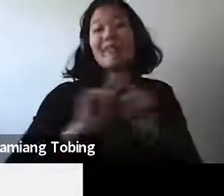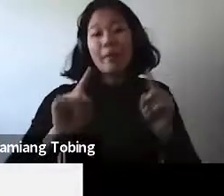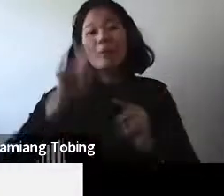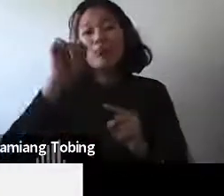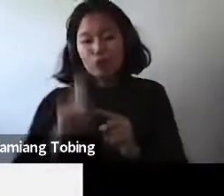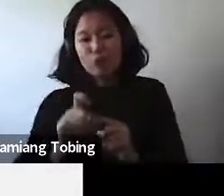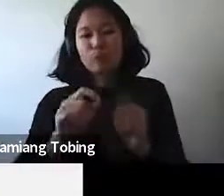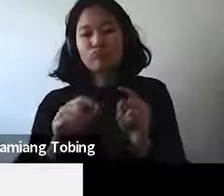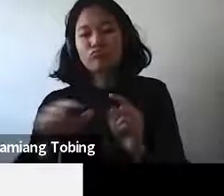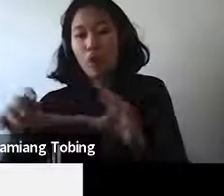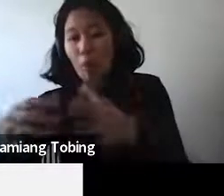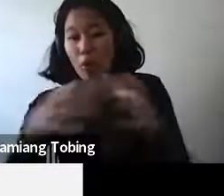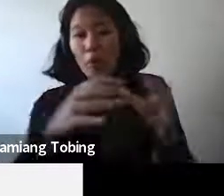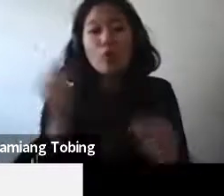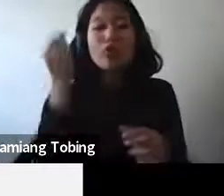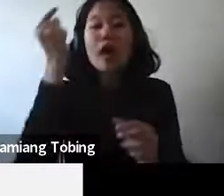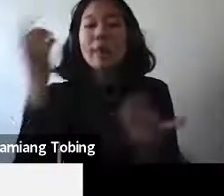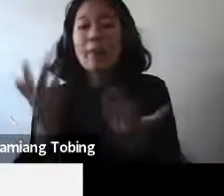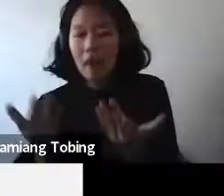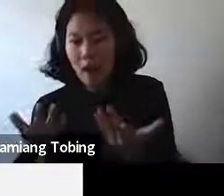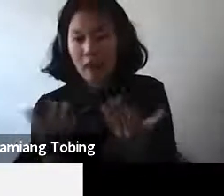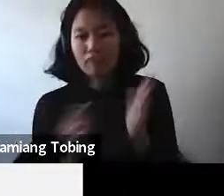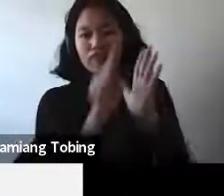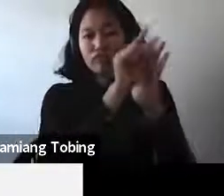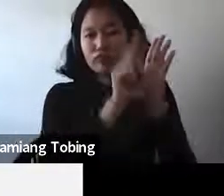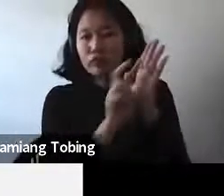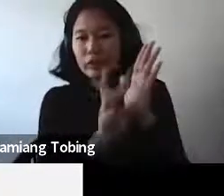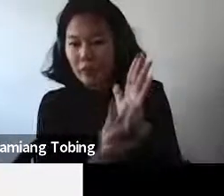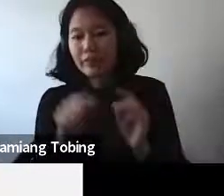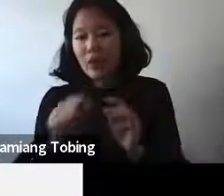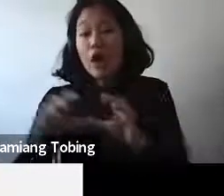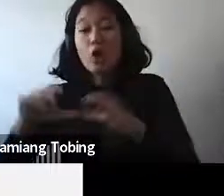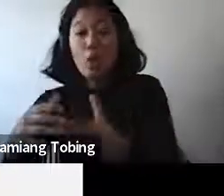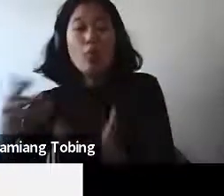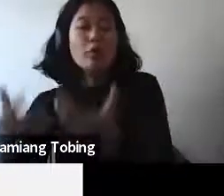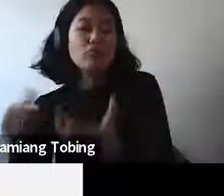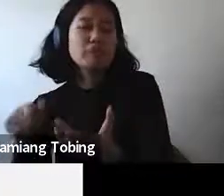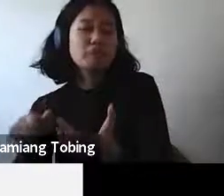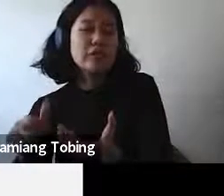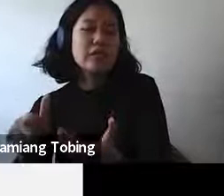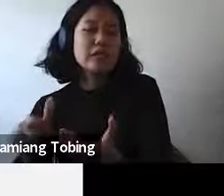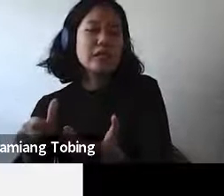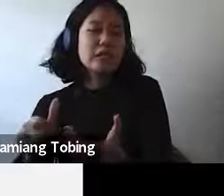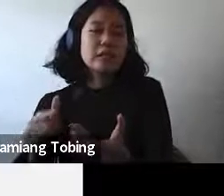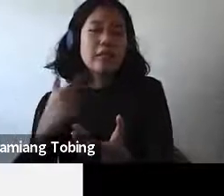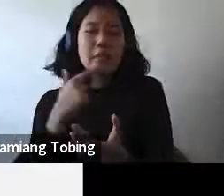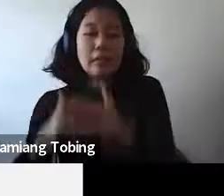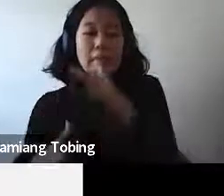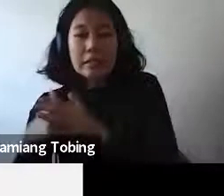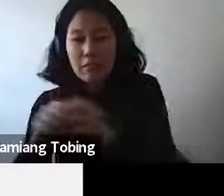prioritas, perlu juga ada prioritas untuk kelompok-kelompok marginal yang mungkin belum secara maksimal